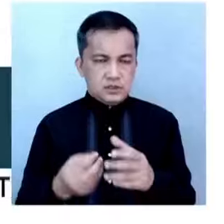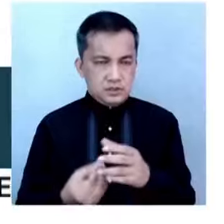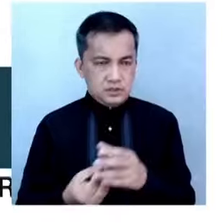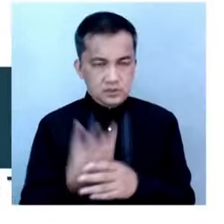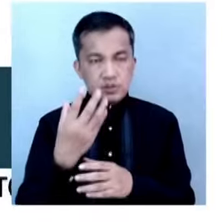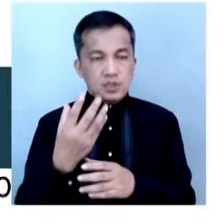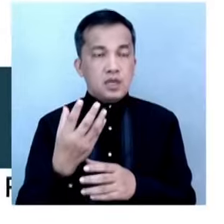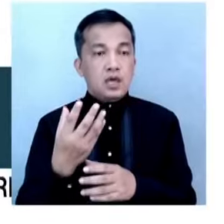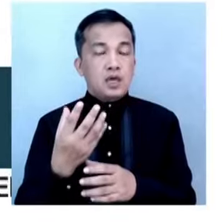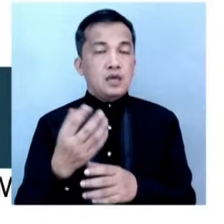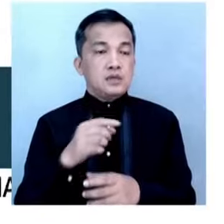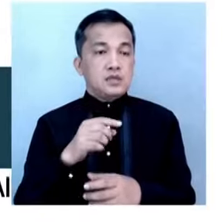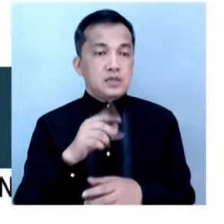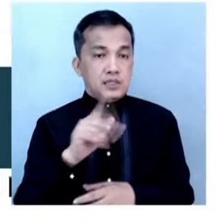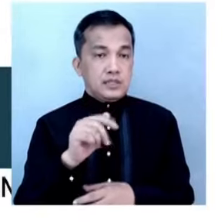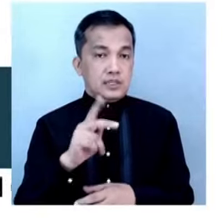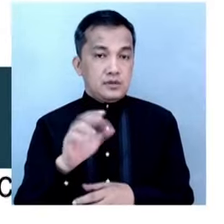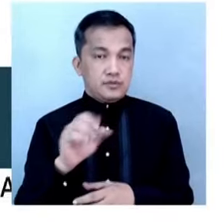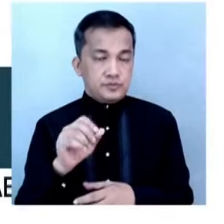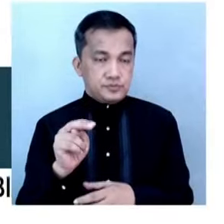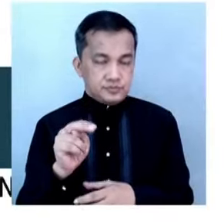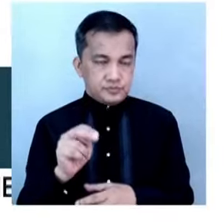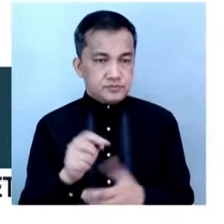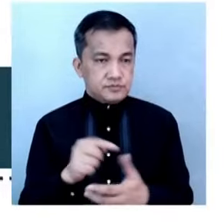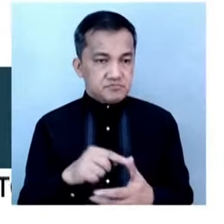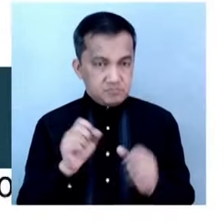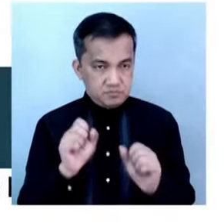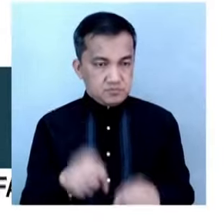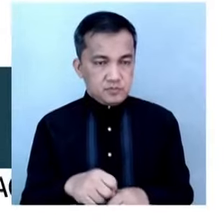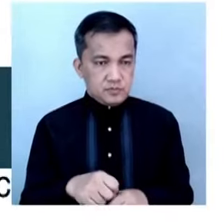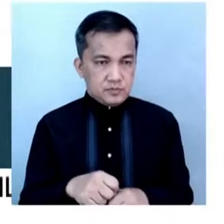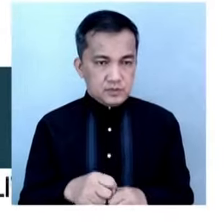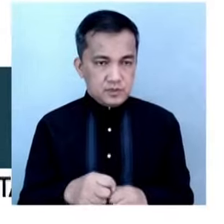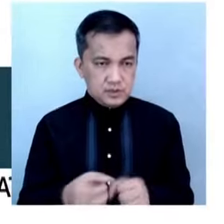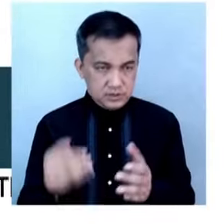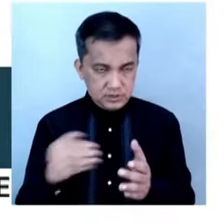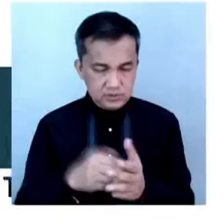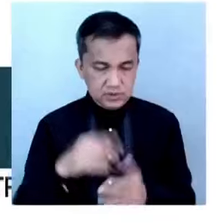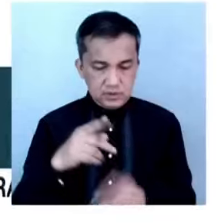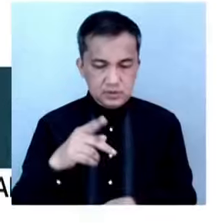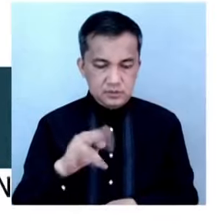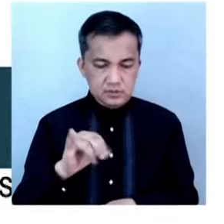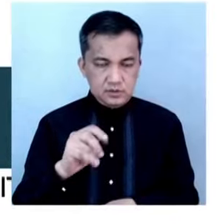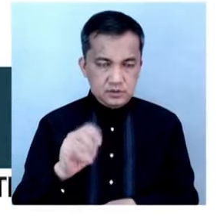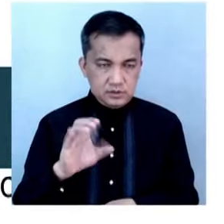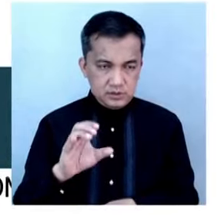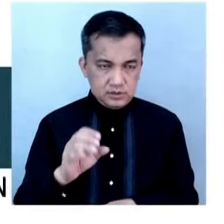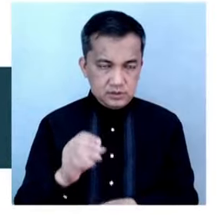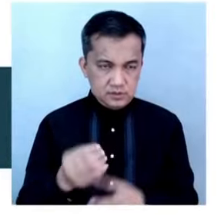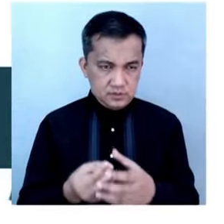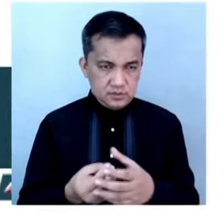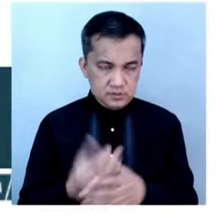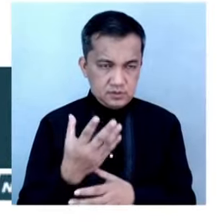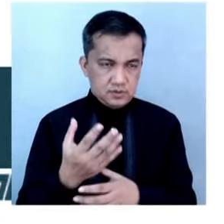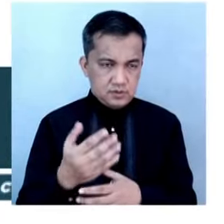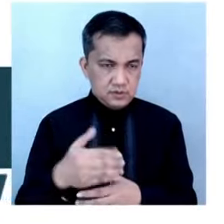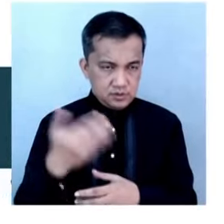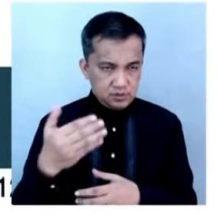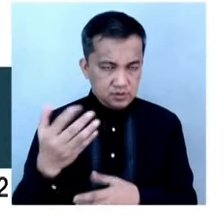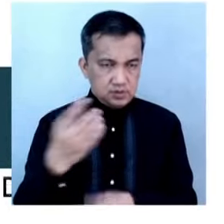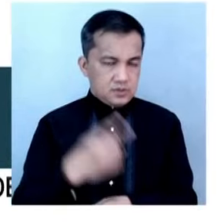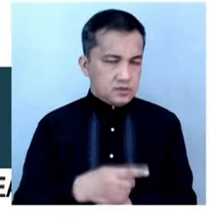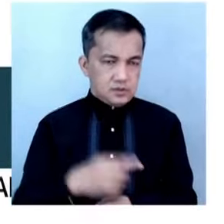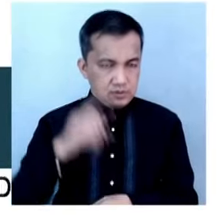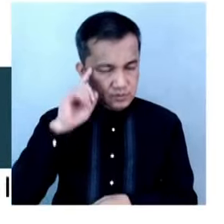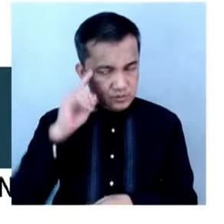po ng Canlaon. There's a possibility na magkaroon pa po ng mga phreatic eruptions sa mga darating na araw, although we don't